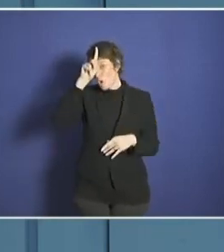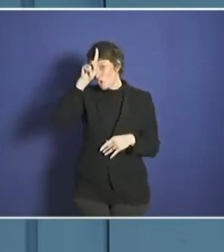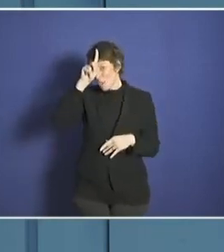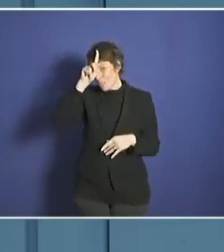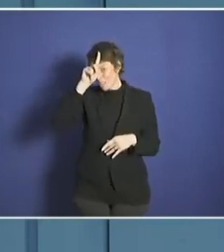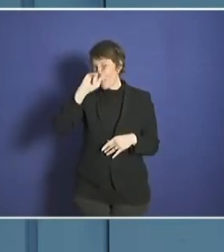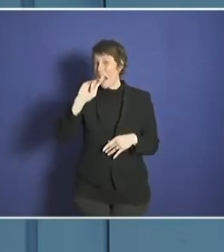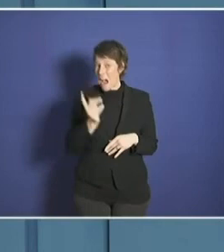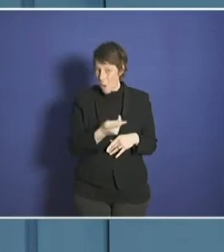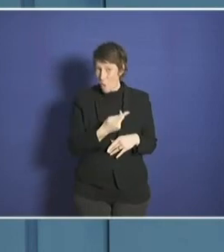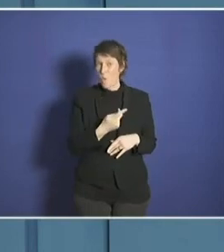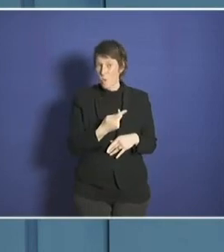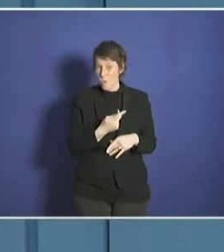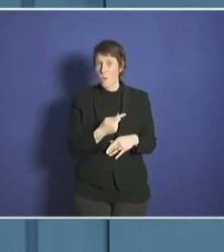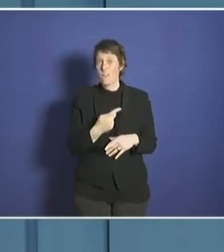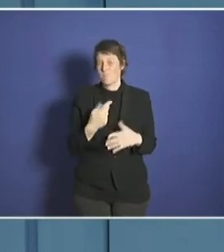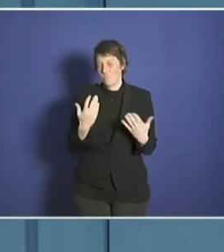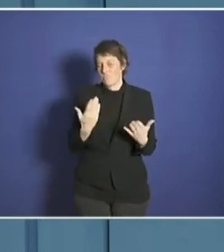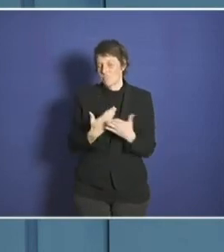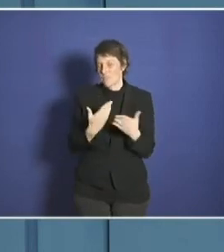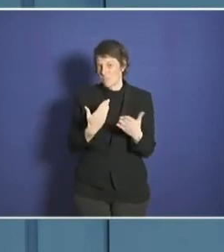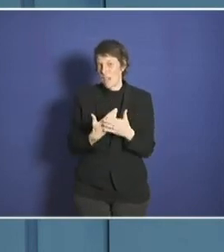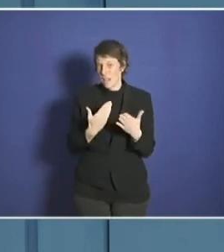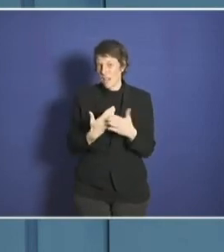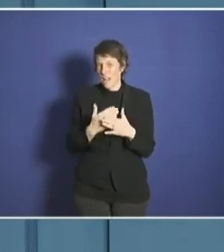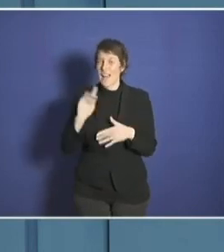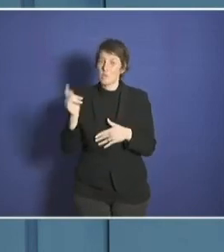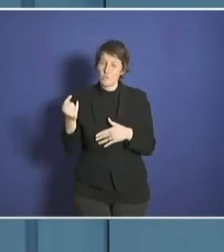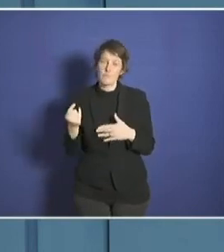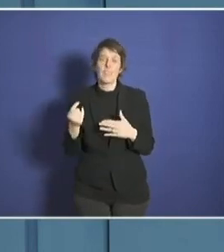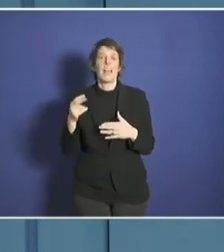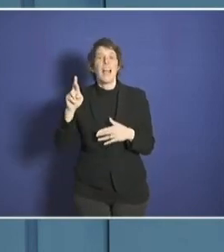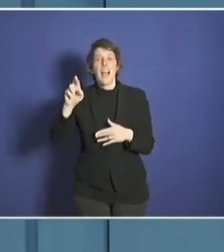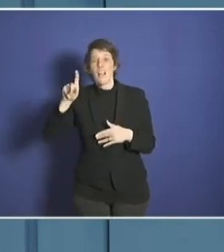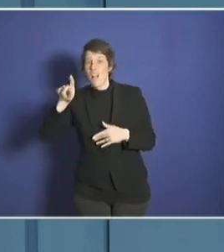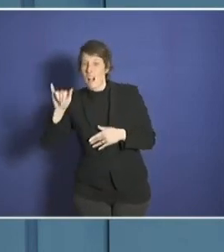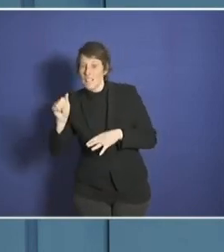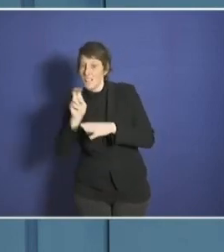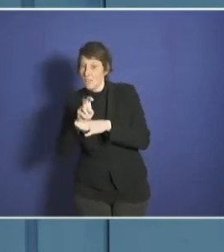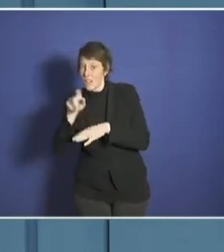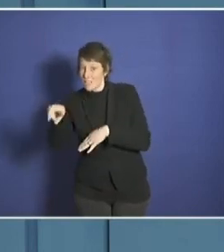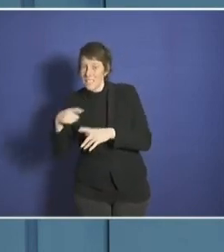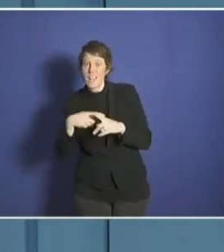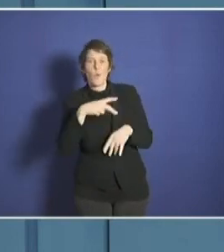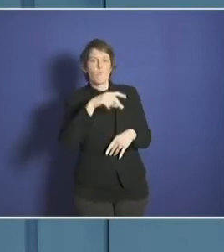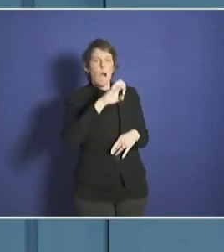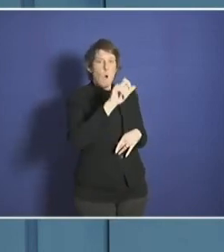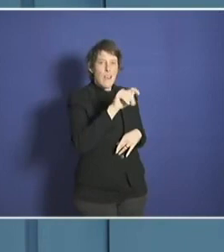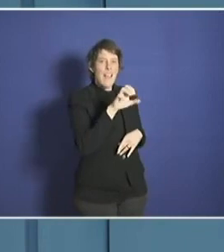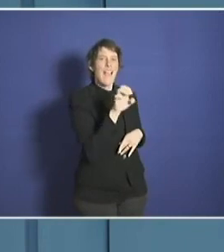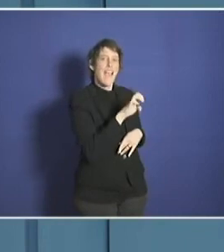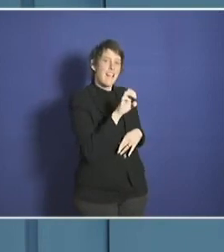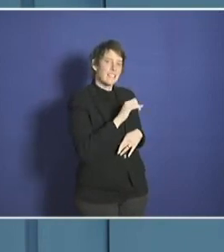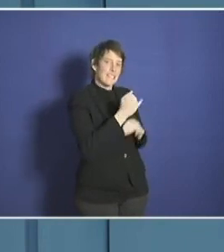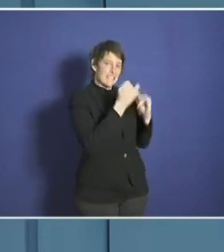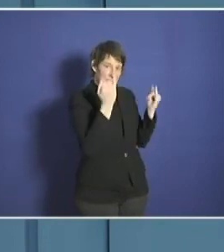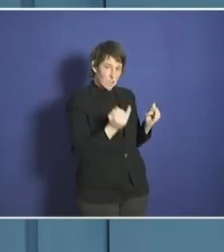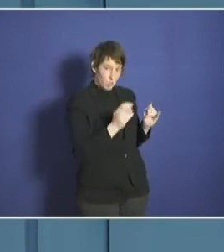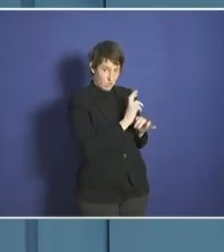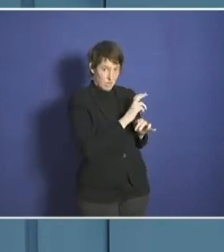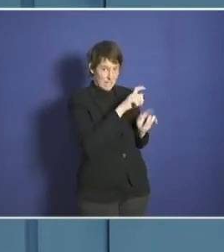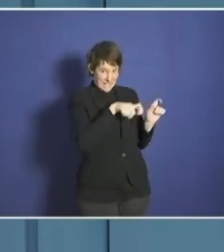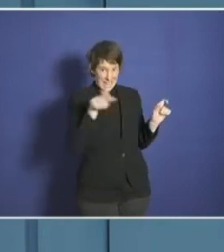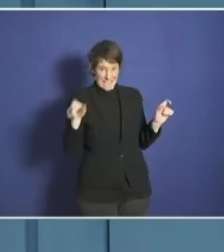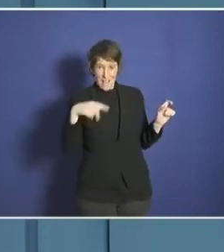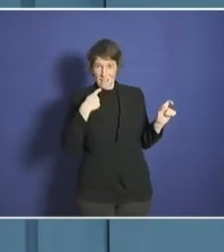und darauf hat ja sowohl, das haben ja sowohl Vertreter des RKI als auch des Paul-Ehrlich-Instituts immer wieder hingewiesen. Was